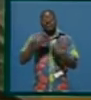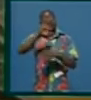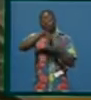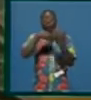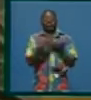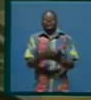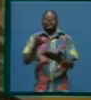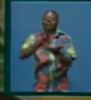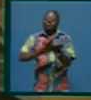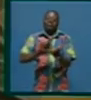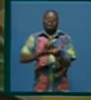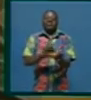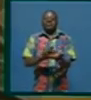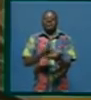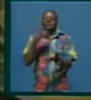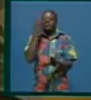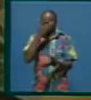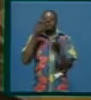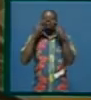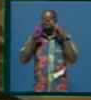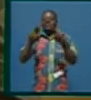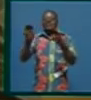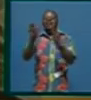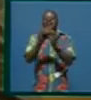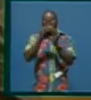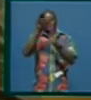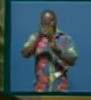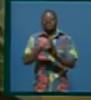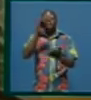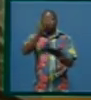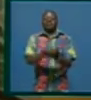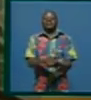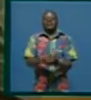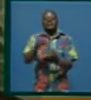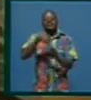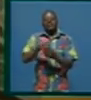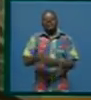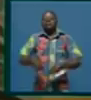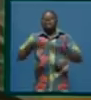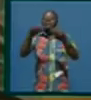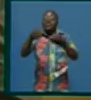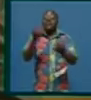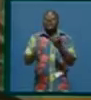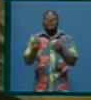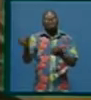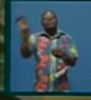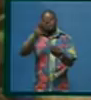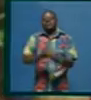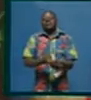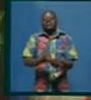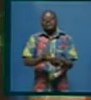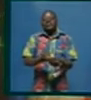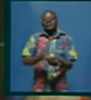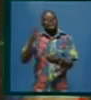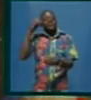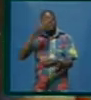des médicaments. Donc, on regardait également ce qui existait dans leur dotation, si on a des compléments, notamment des seringues.